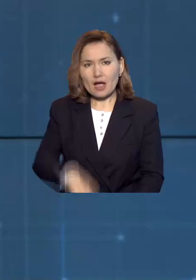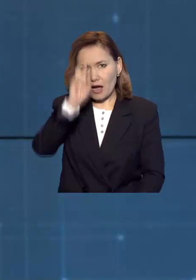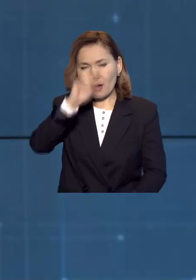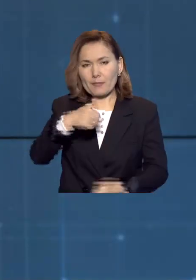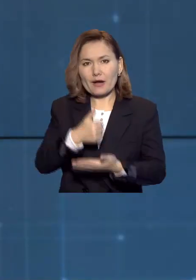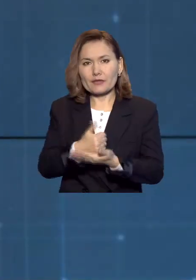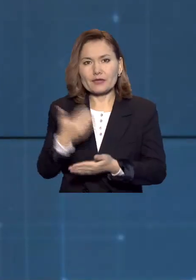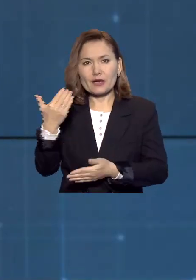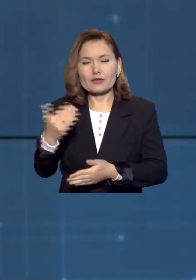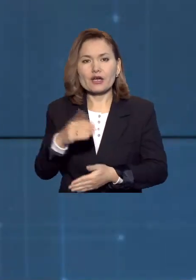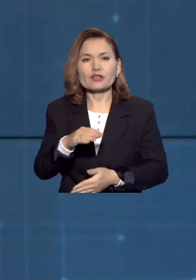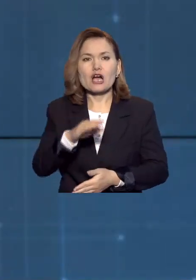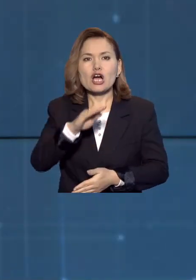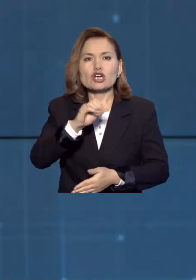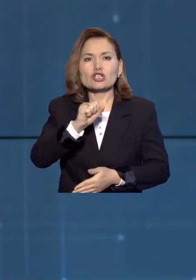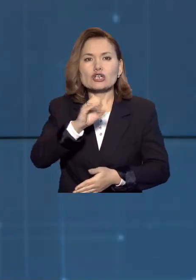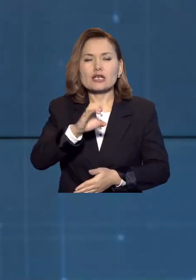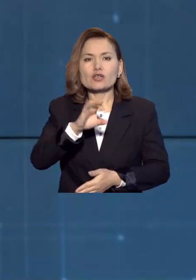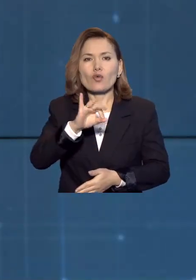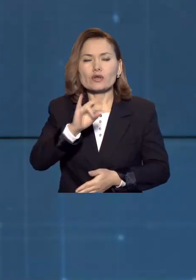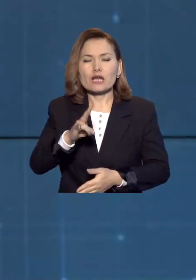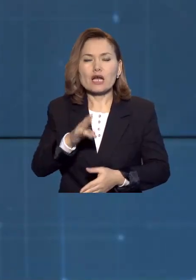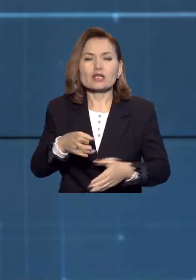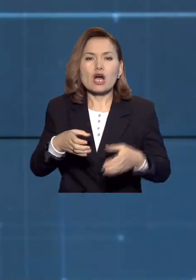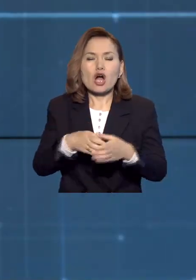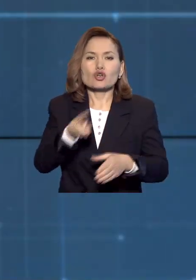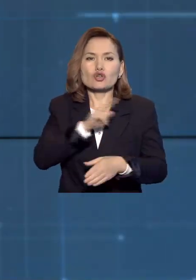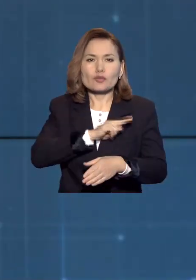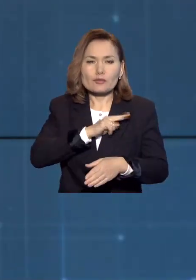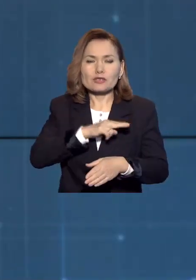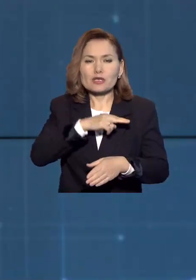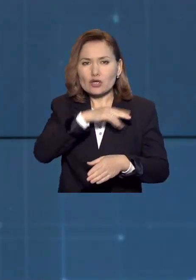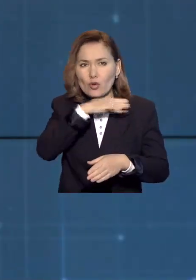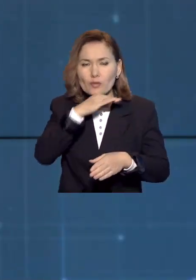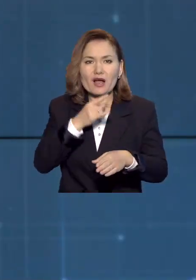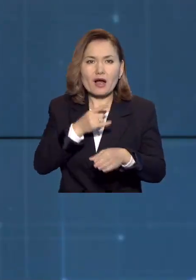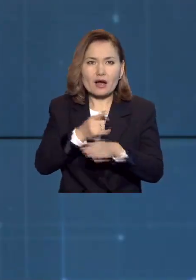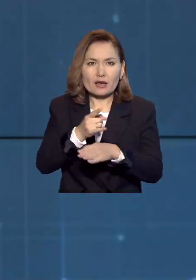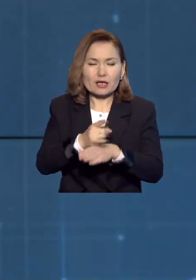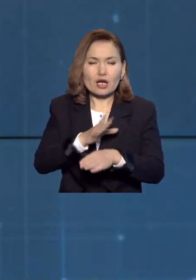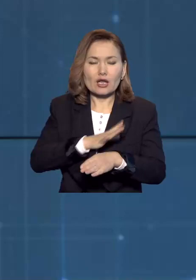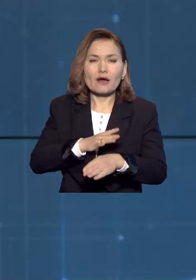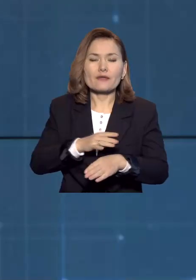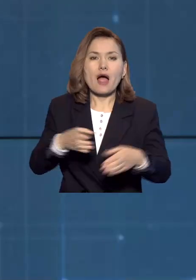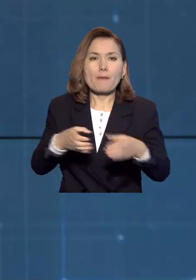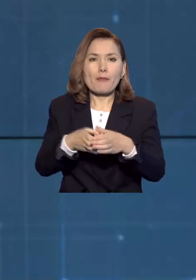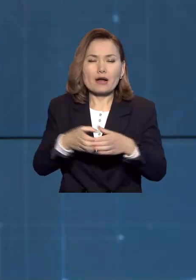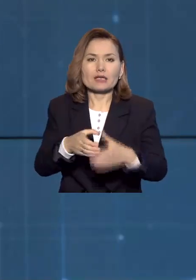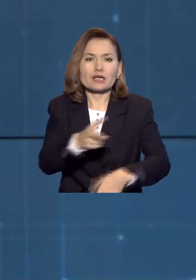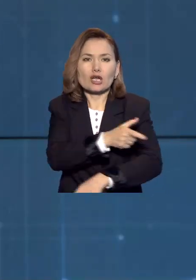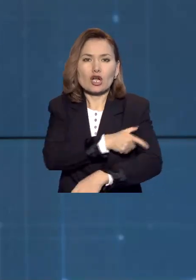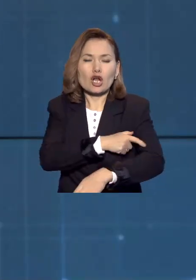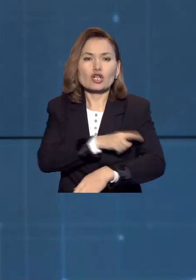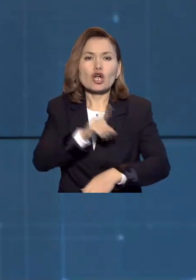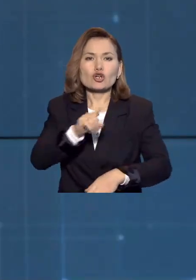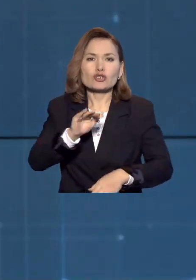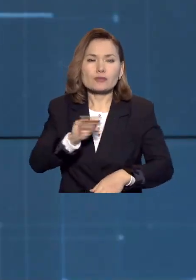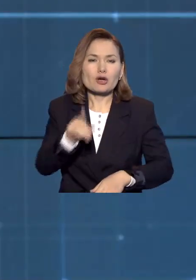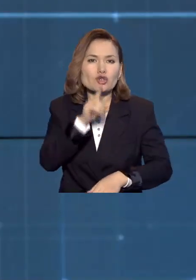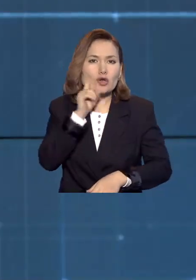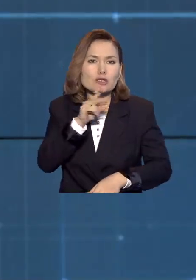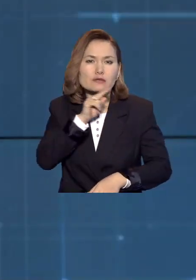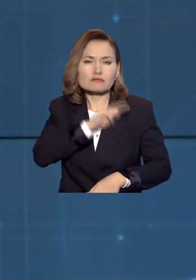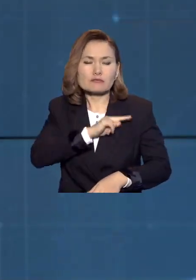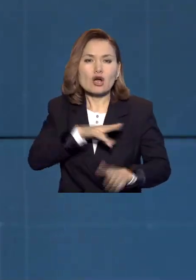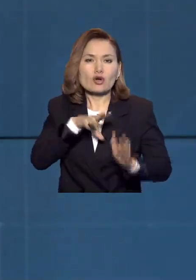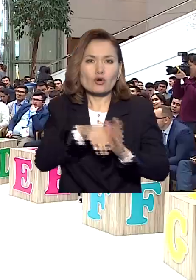Мемлекет басшысы Жас Отан партиясының жұмысын да сынады. Партия мүшелігінде 100 мыңнан астам адам бар. Бірақ қомақты ресурс дұрыс пайдаланылмайды.